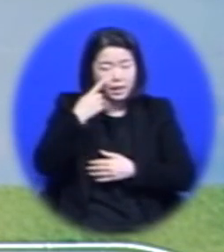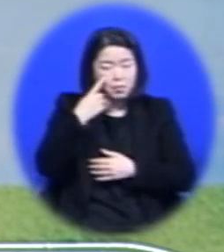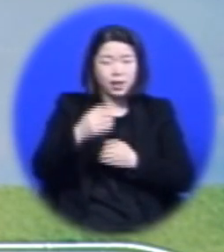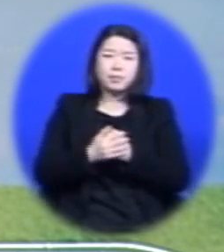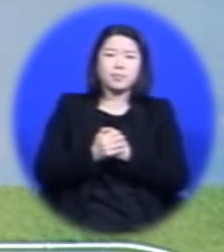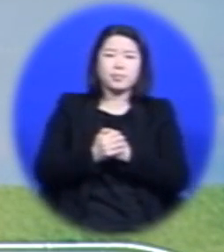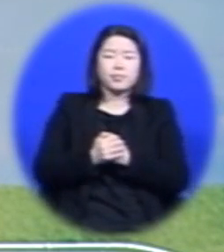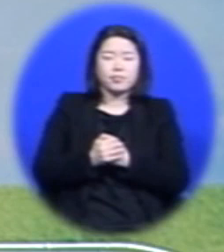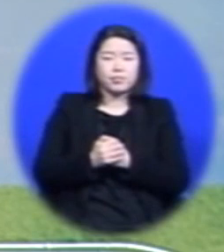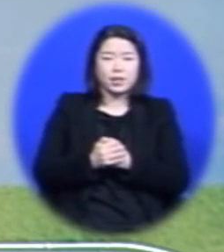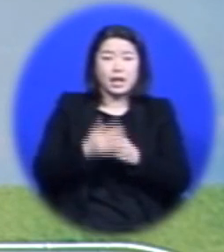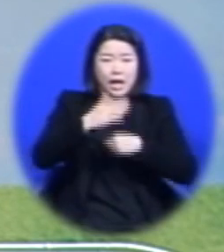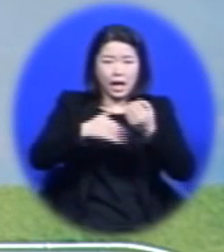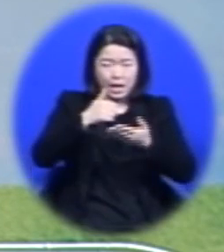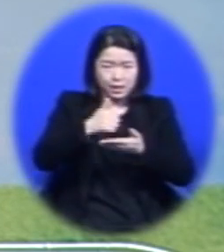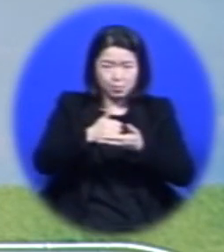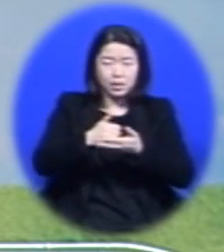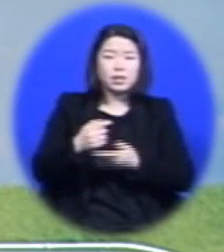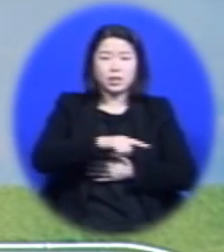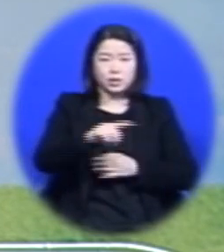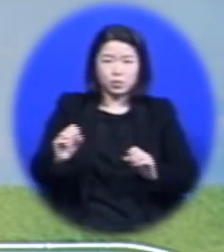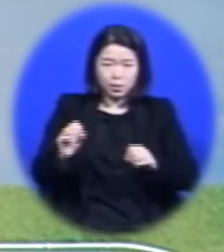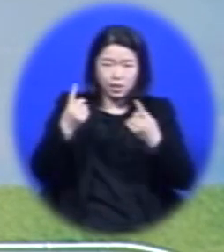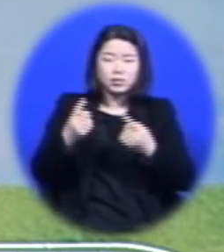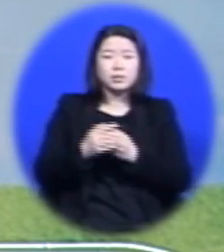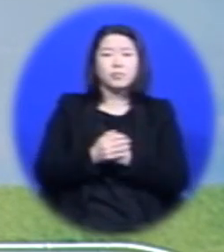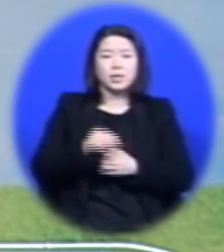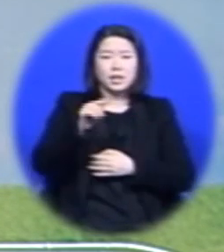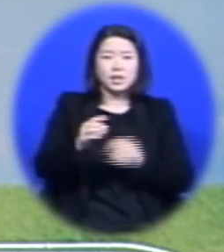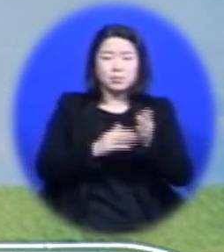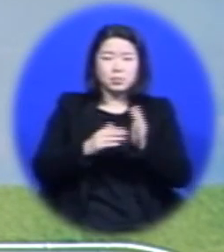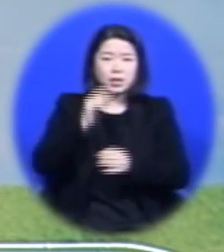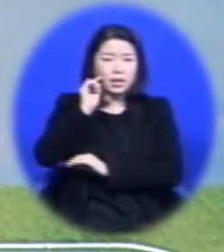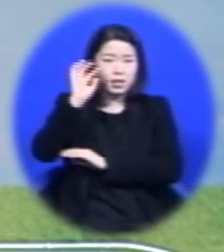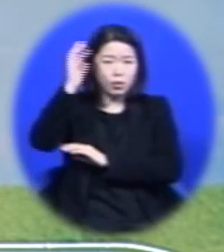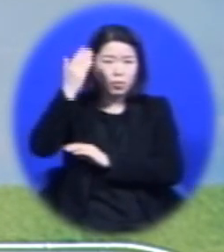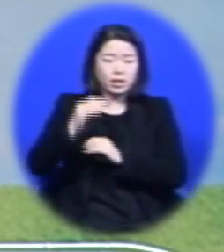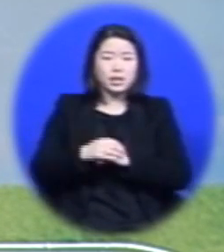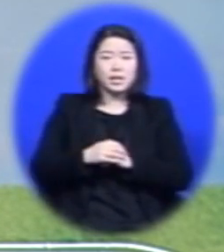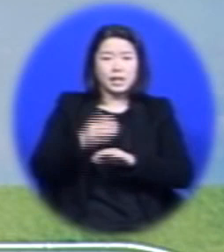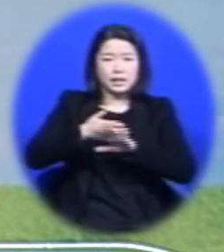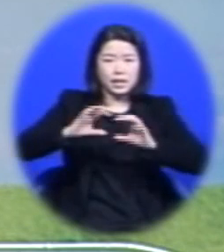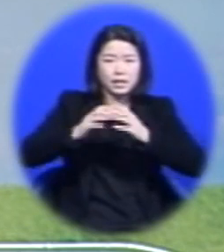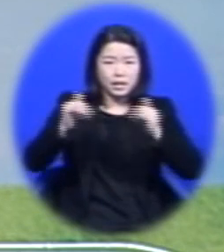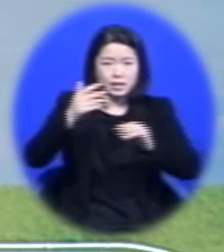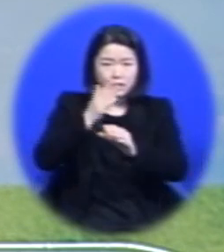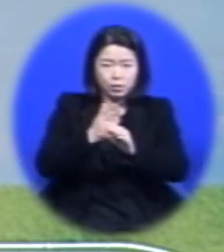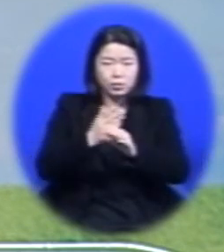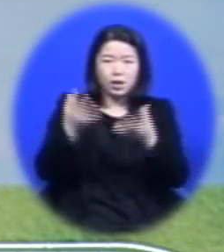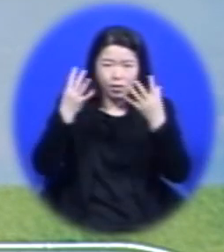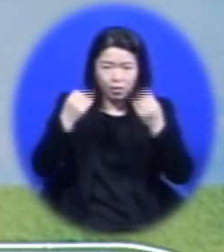1장 27절 하나님이 그들로 하여금 이 비밀의 영광이 이방인 가운데